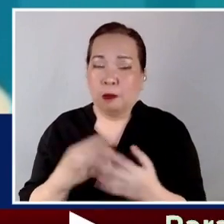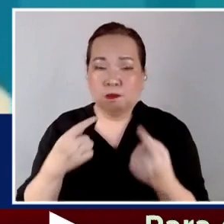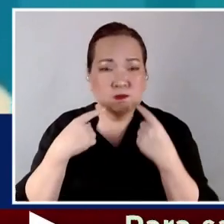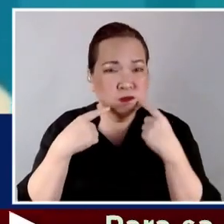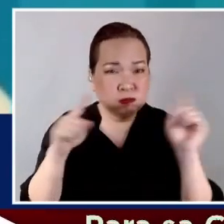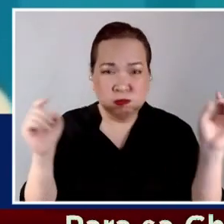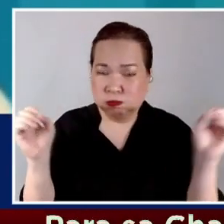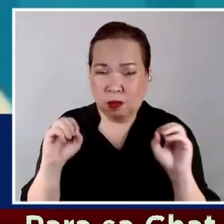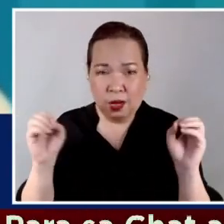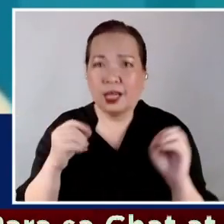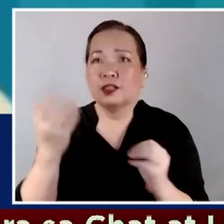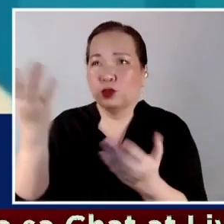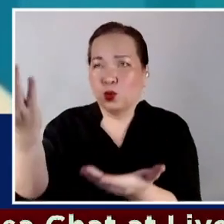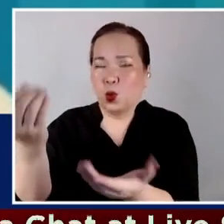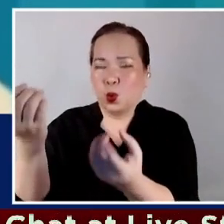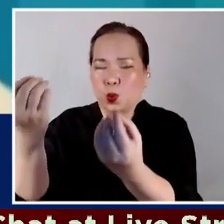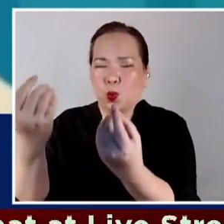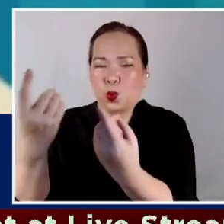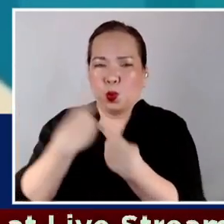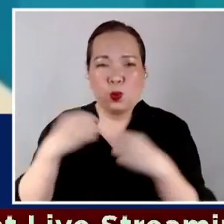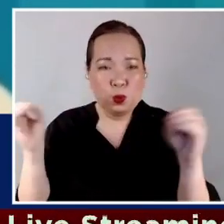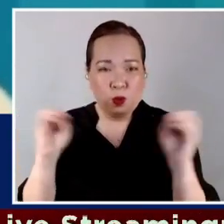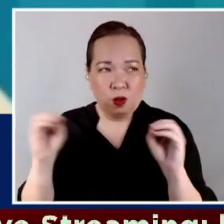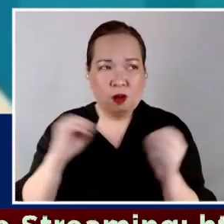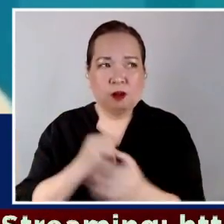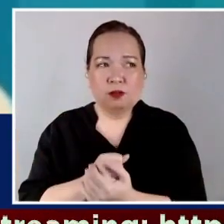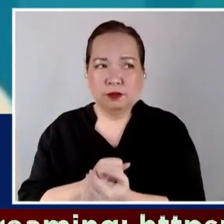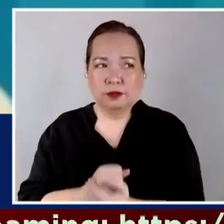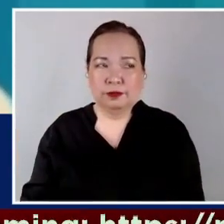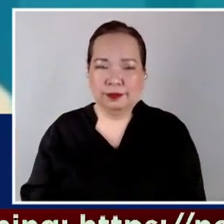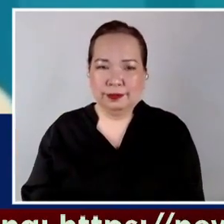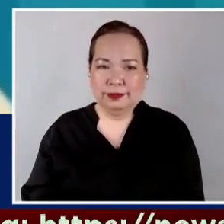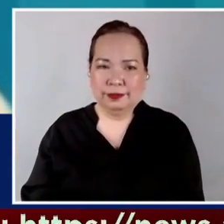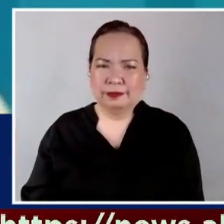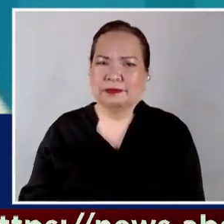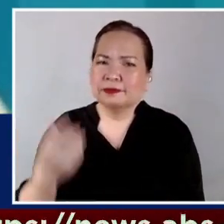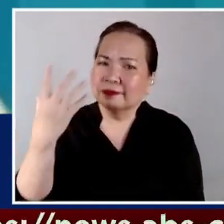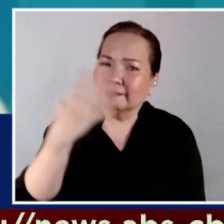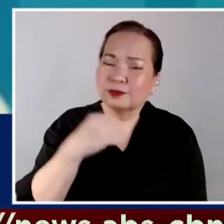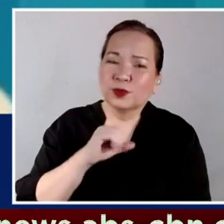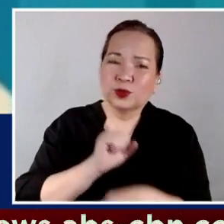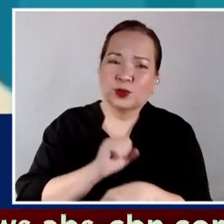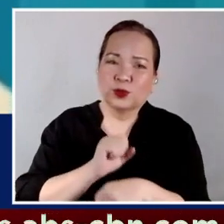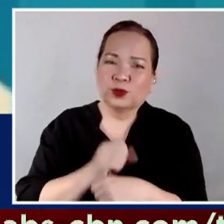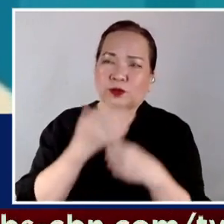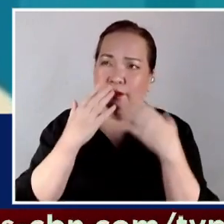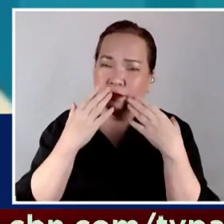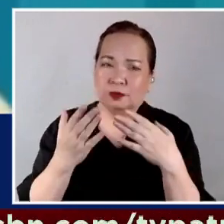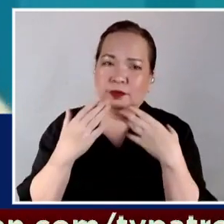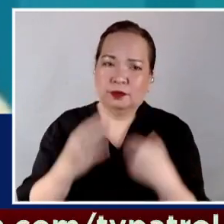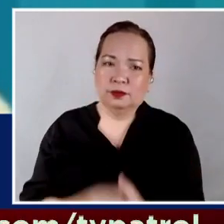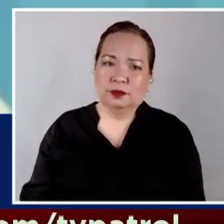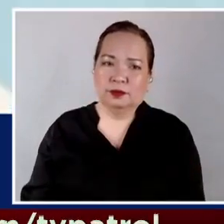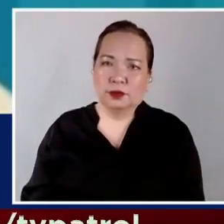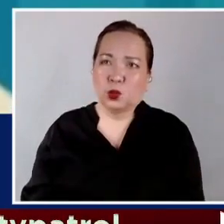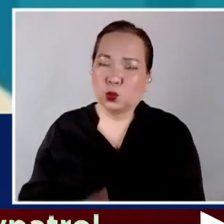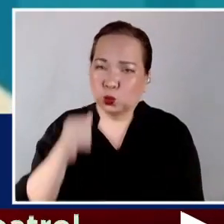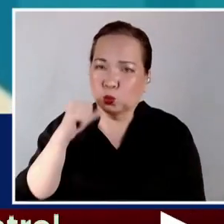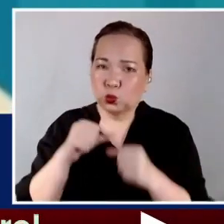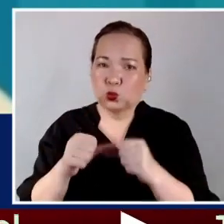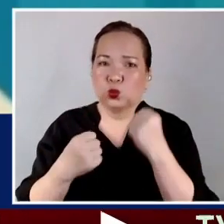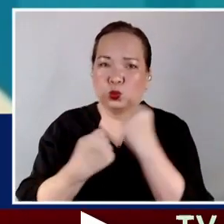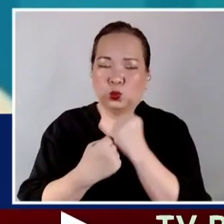trabaho namin or yung magandang trabaho na kundi wala sila dyan and hindi sila nagsusuporta sa amin.